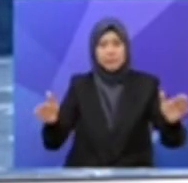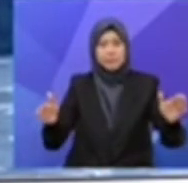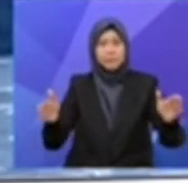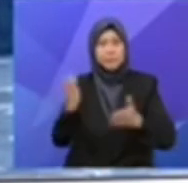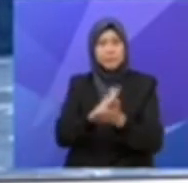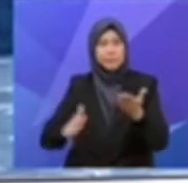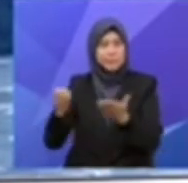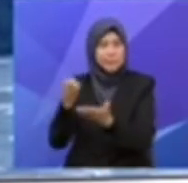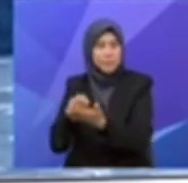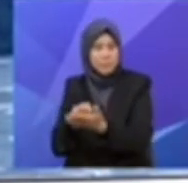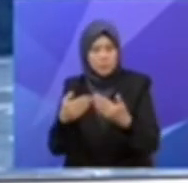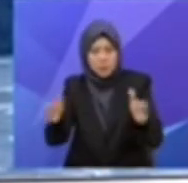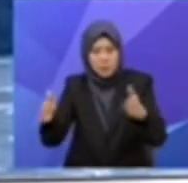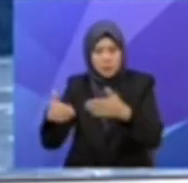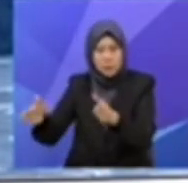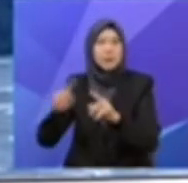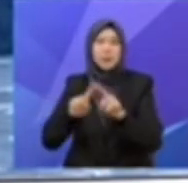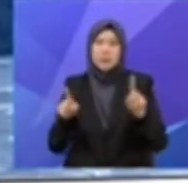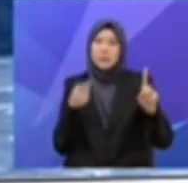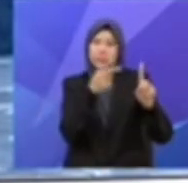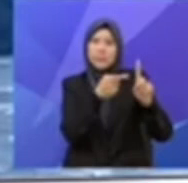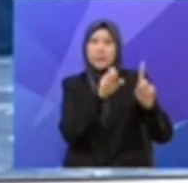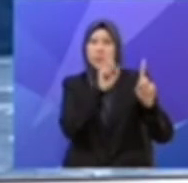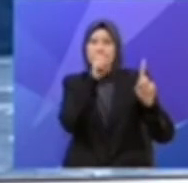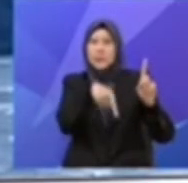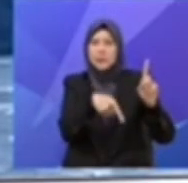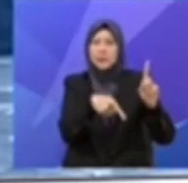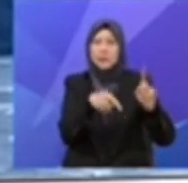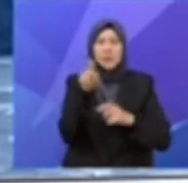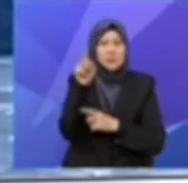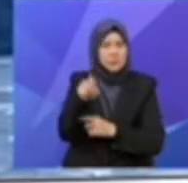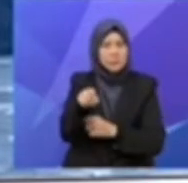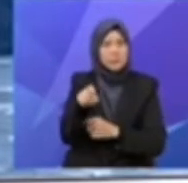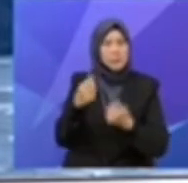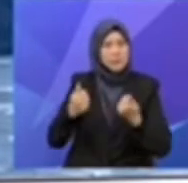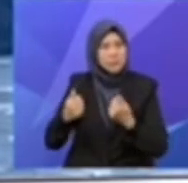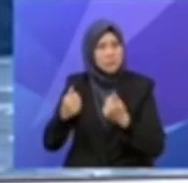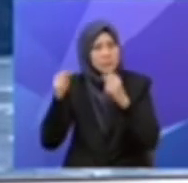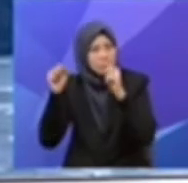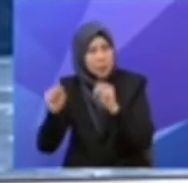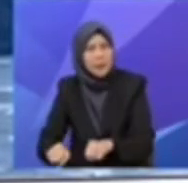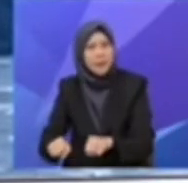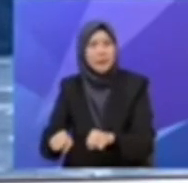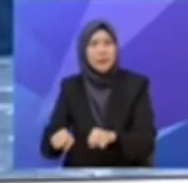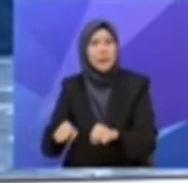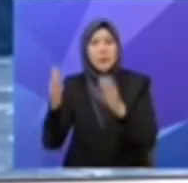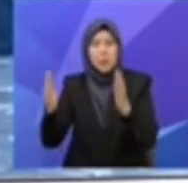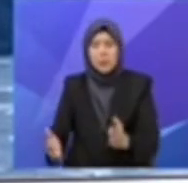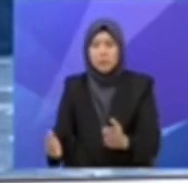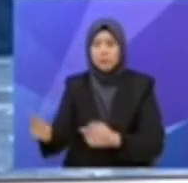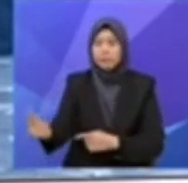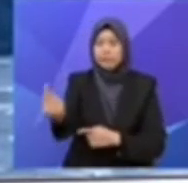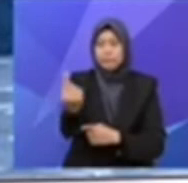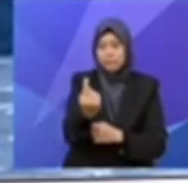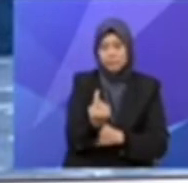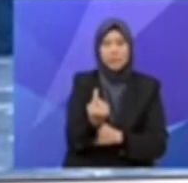SOP yang ketat termasuk hanya crane pelanggan yang telah